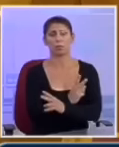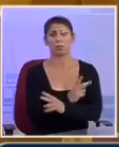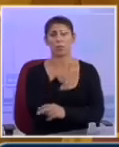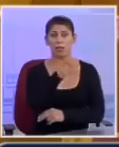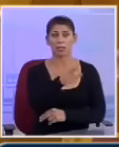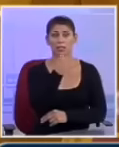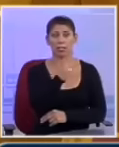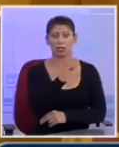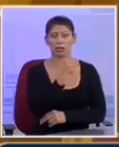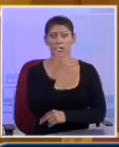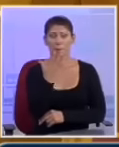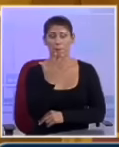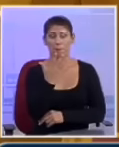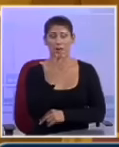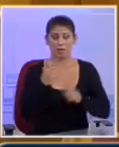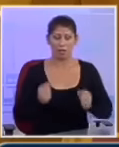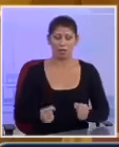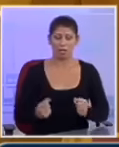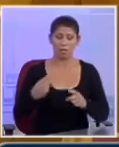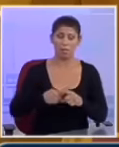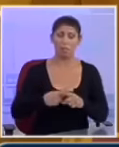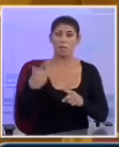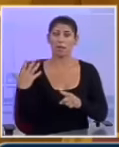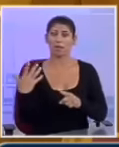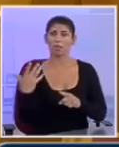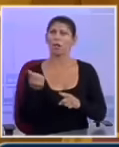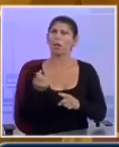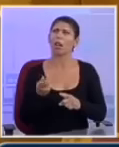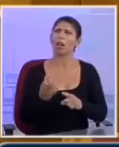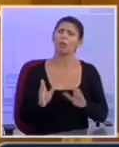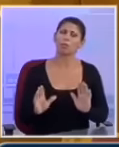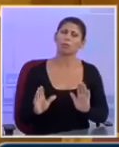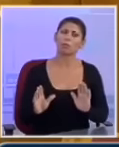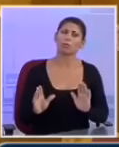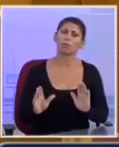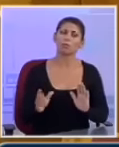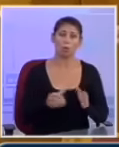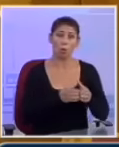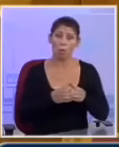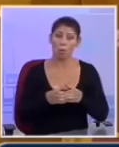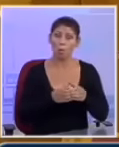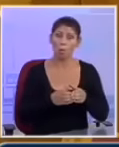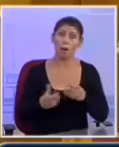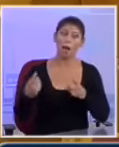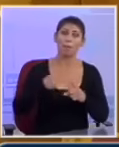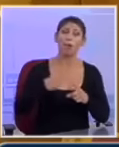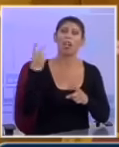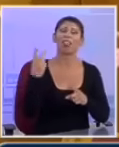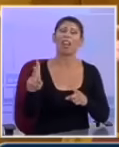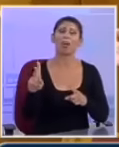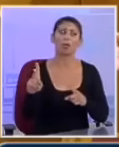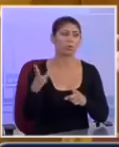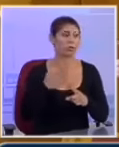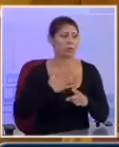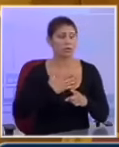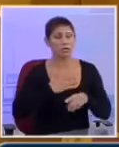έχετε 145 έδρες, επί 5 βγαίνει ένα νούμερο. Έχει και το κόμμα νομίζω άλλους 200.